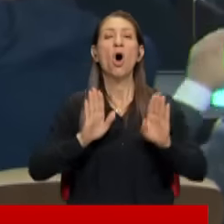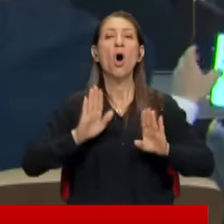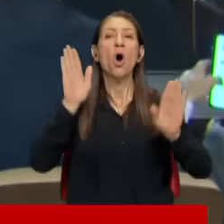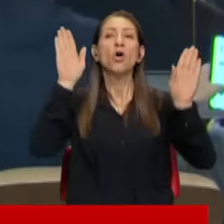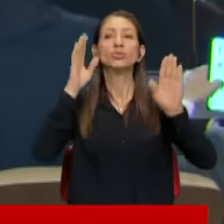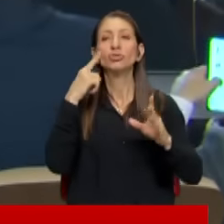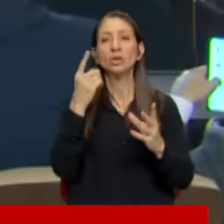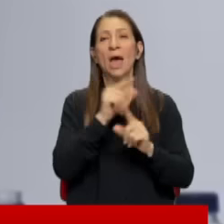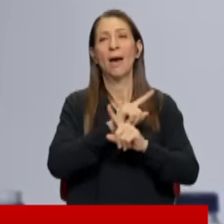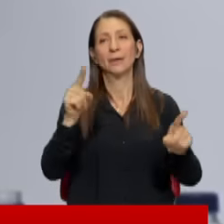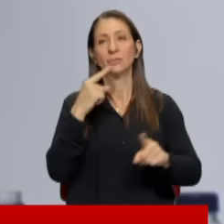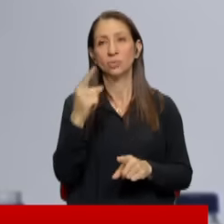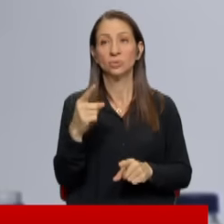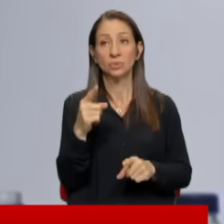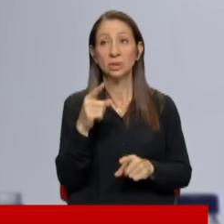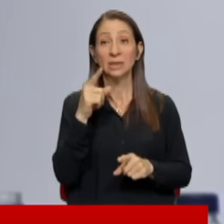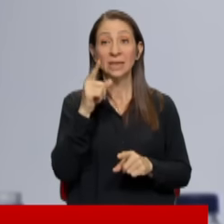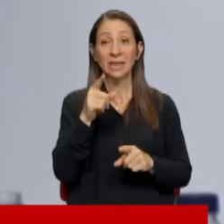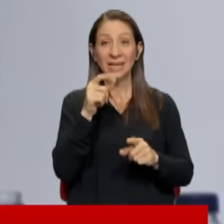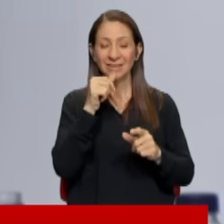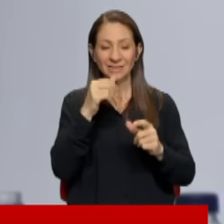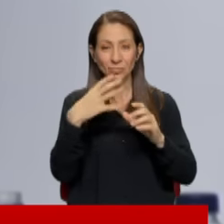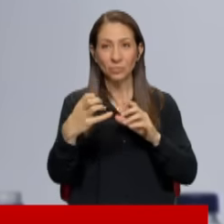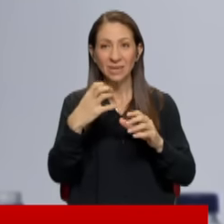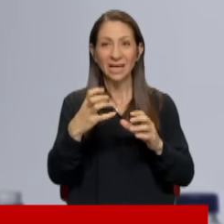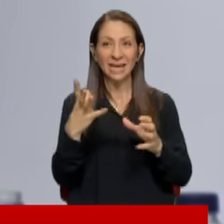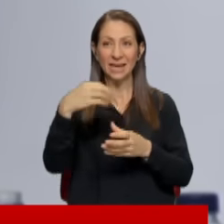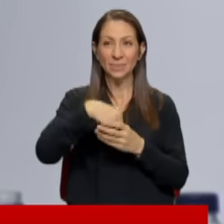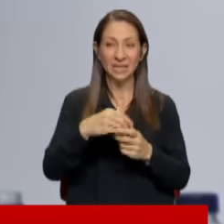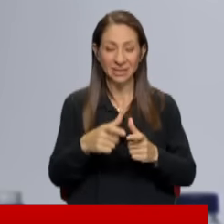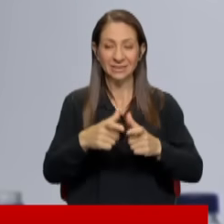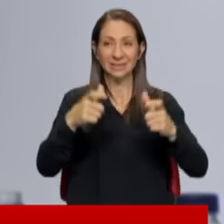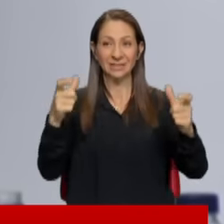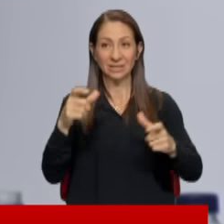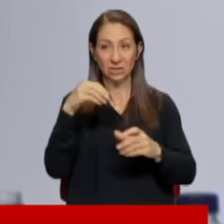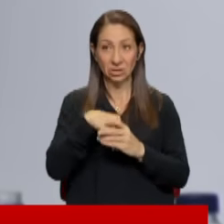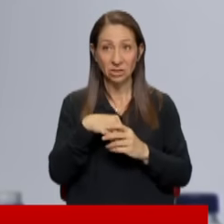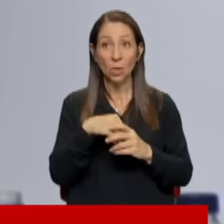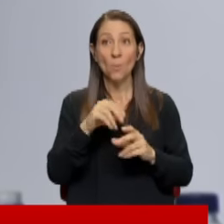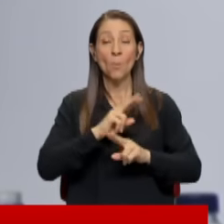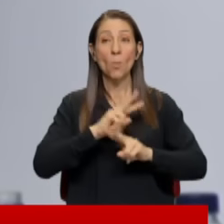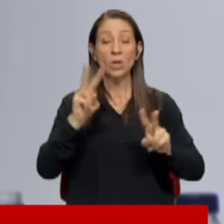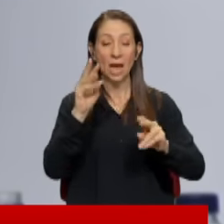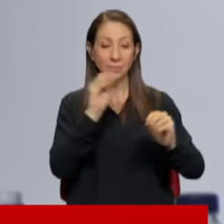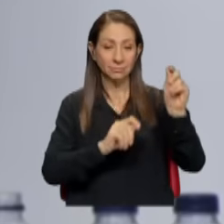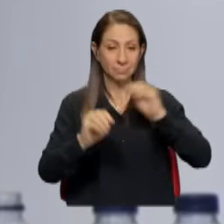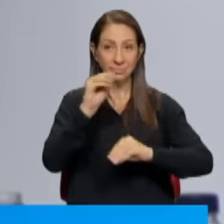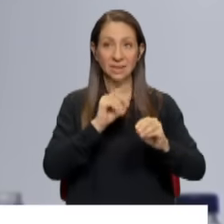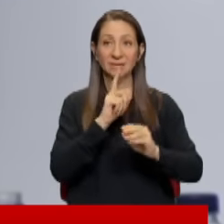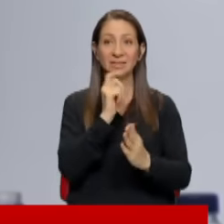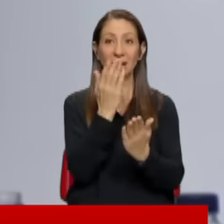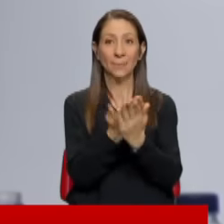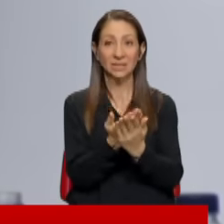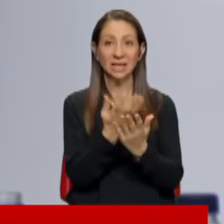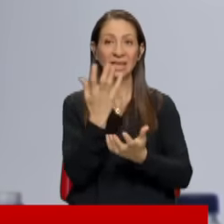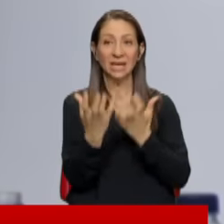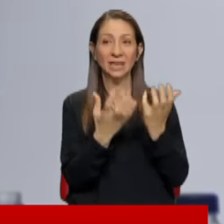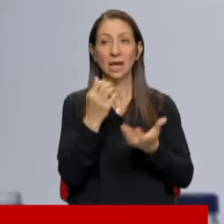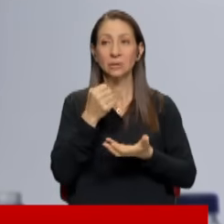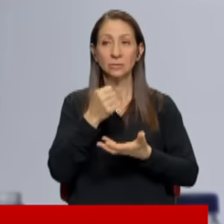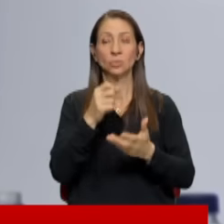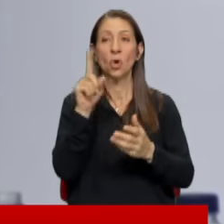çokluğuyla reddedilmiştir. Tahtar arıtma tesisinin kapasitesinin artırılması ve modernizasyonu için talep ettiğimiz kaynak